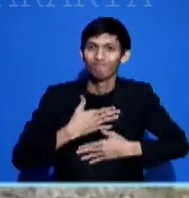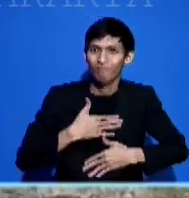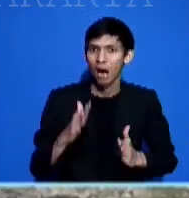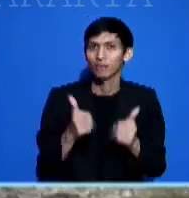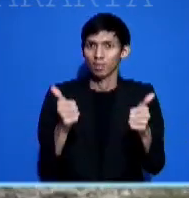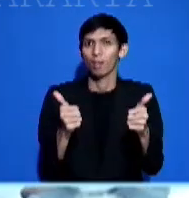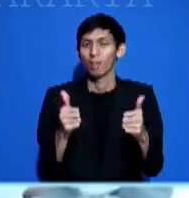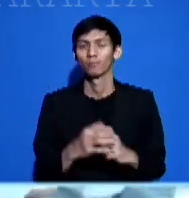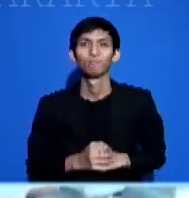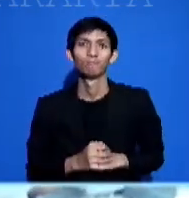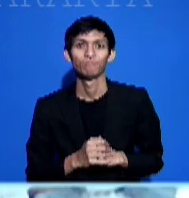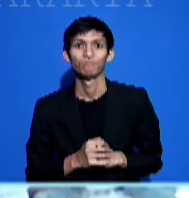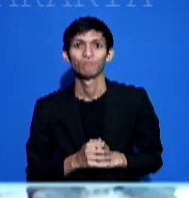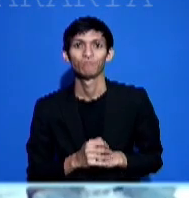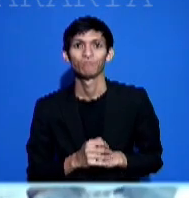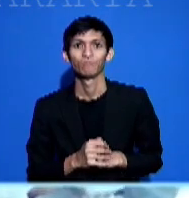pantang